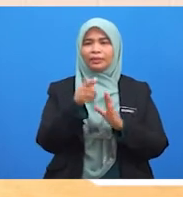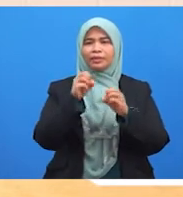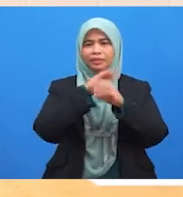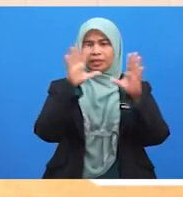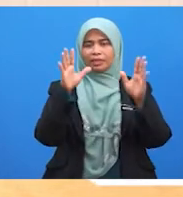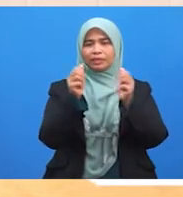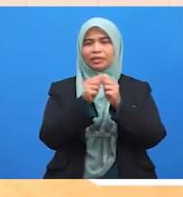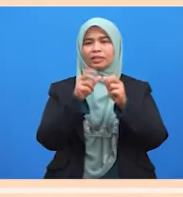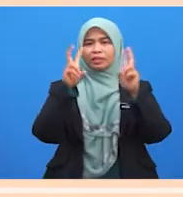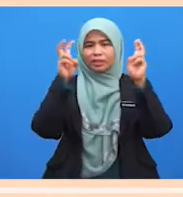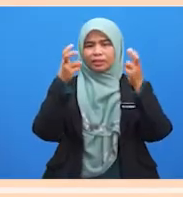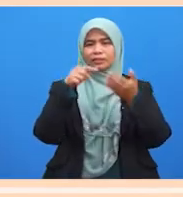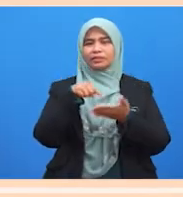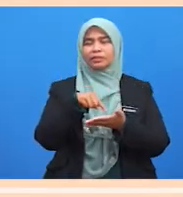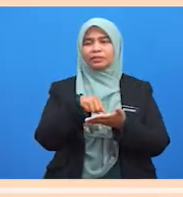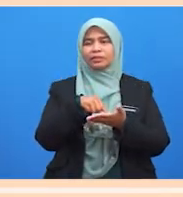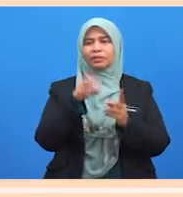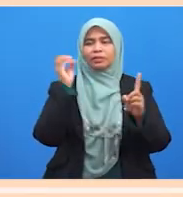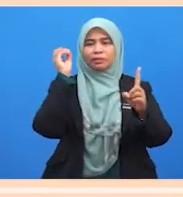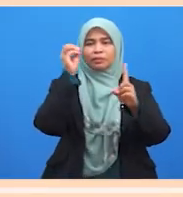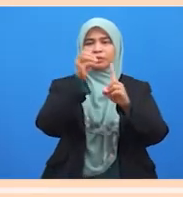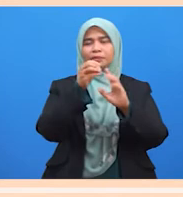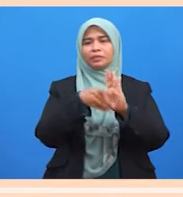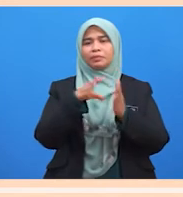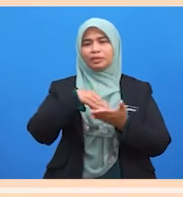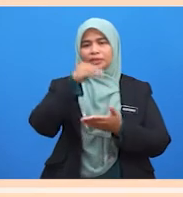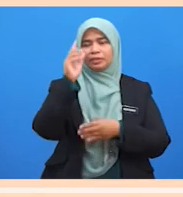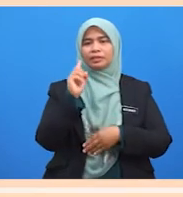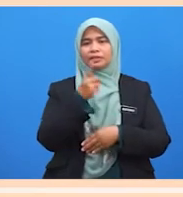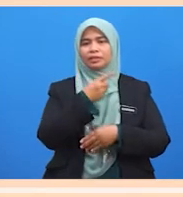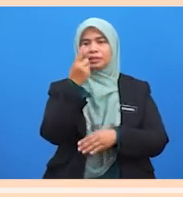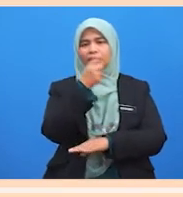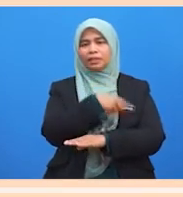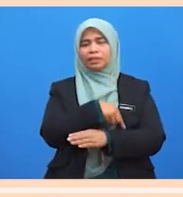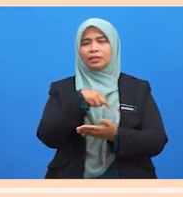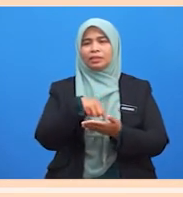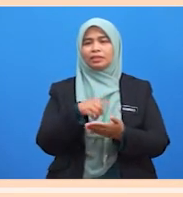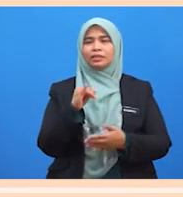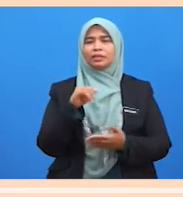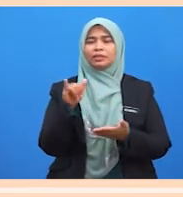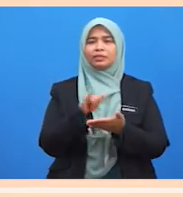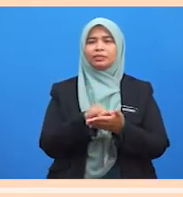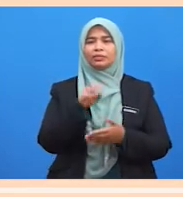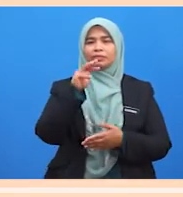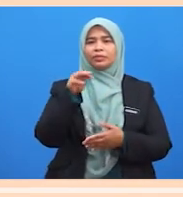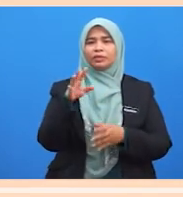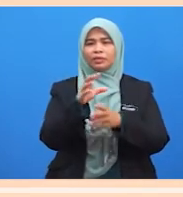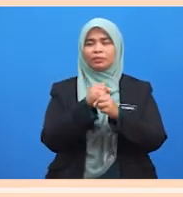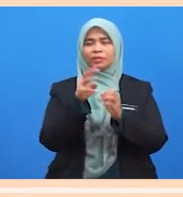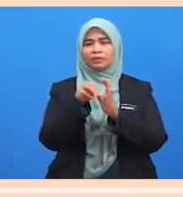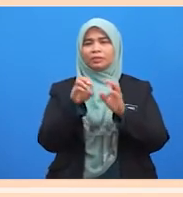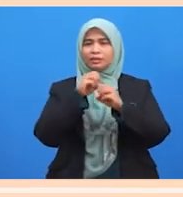jelas dengan tajuk ini. Objektif pembelajaran kita pada hari ini iaitu murid dapat